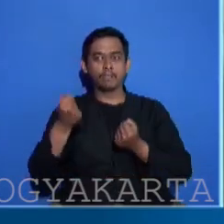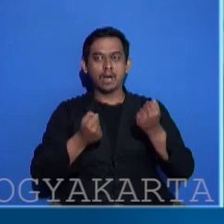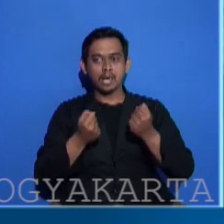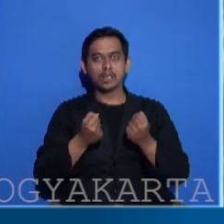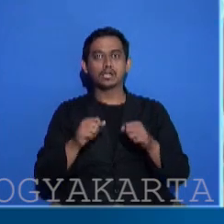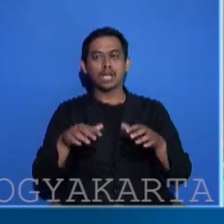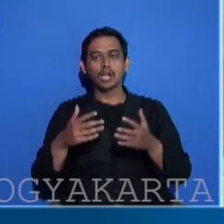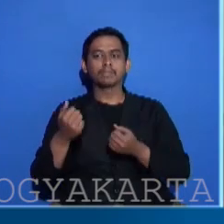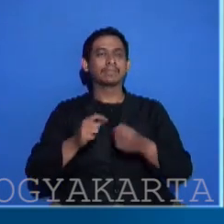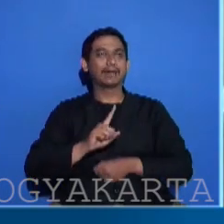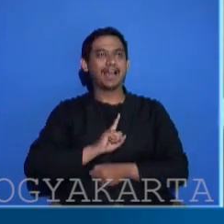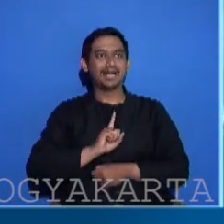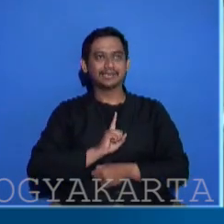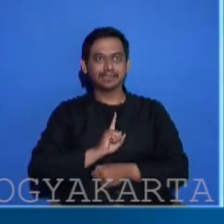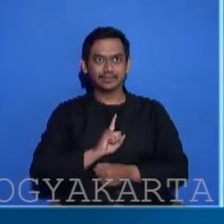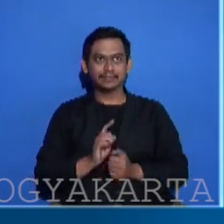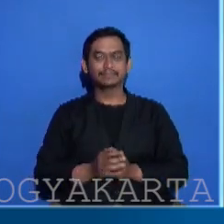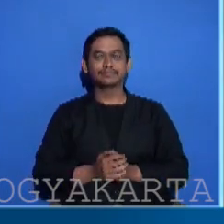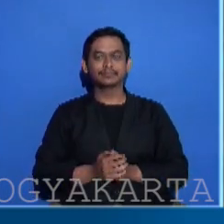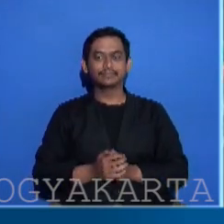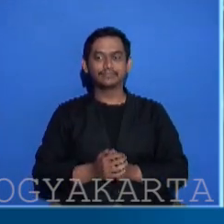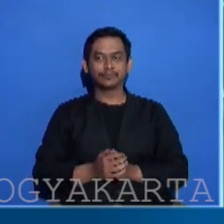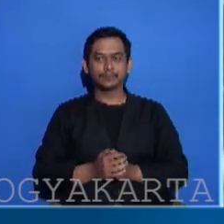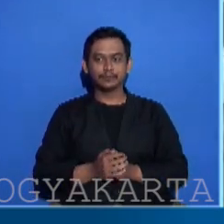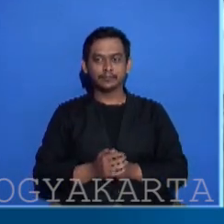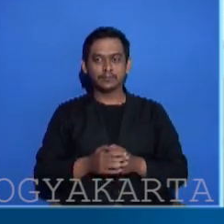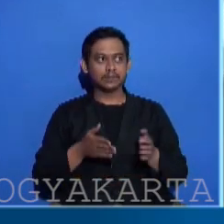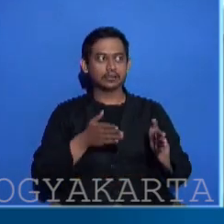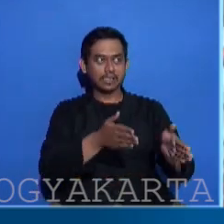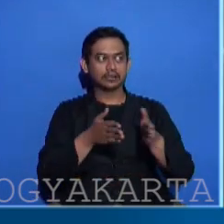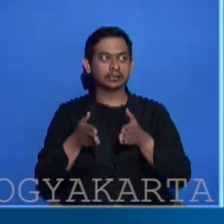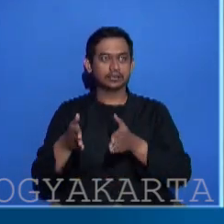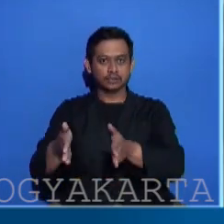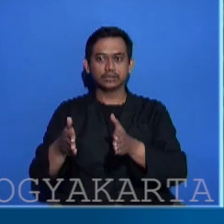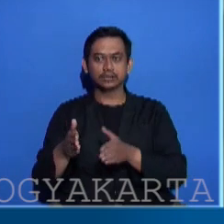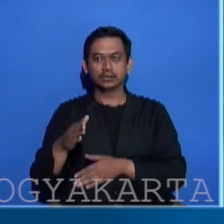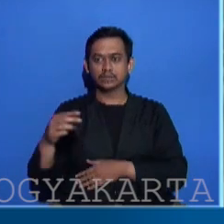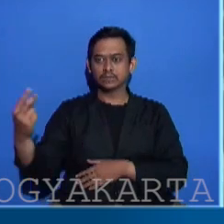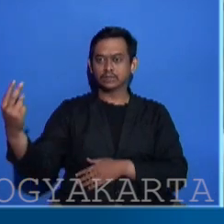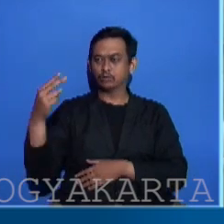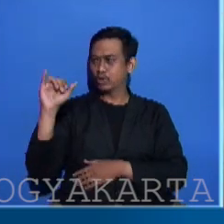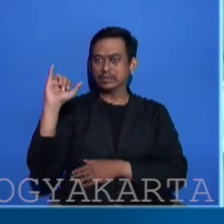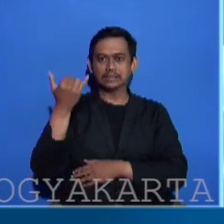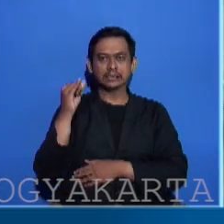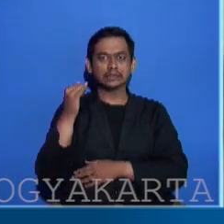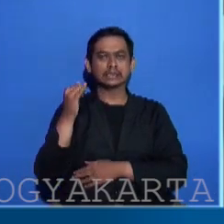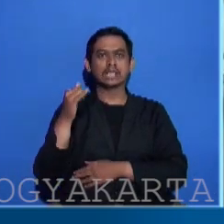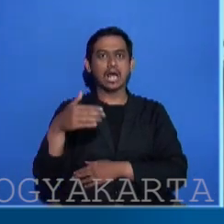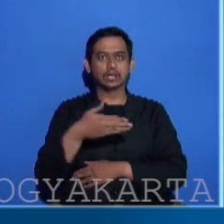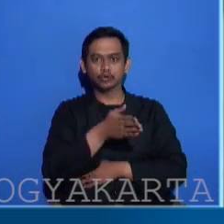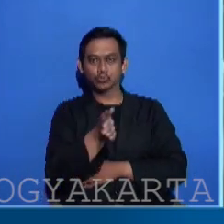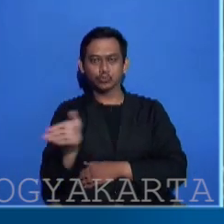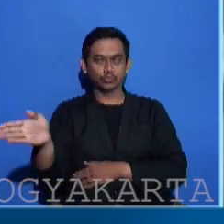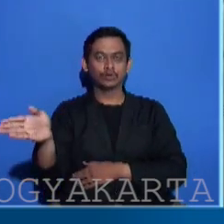pribadi arus lalu lintas dapat dipecah dari Kabupaten Klaten menuju Yogyakarta dengan memutar masuk ke Jalan Bypass